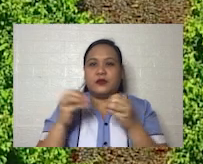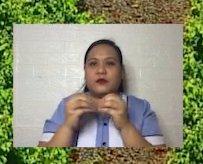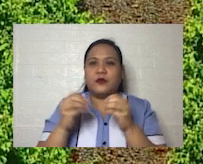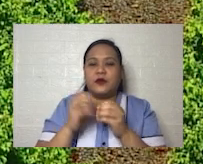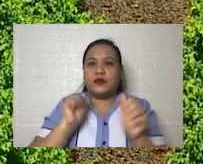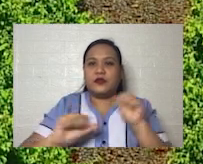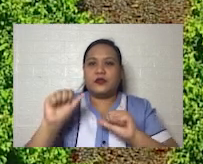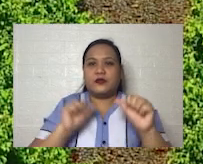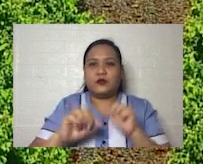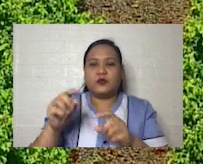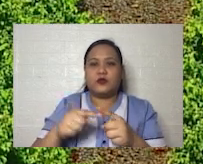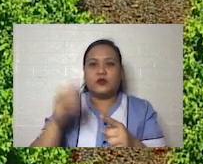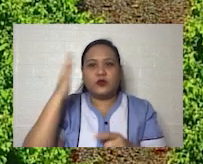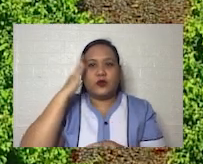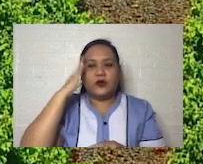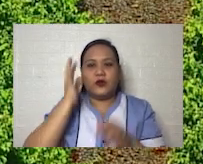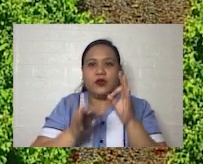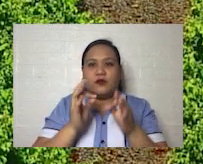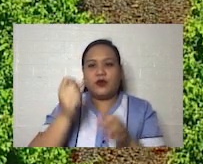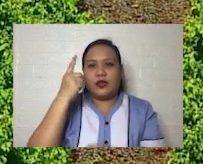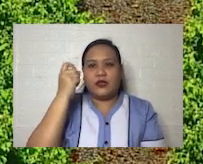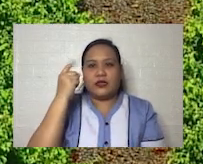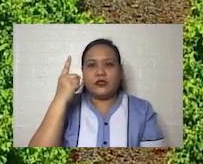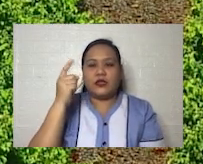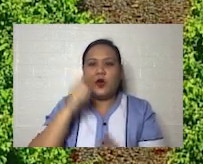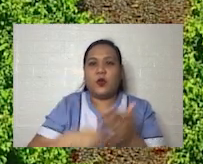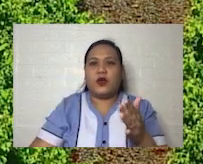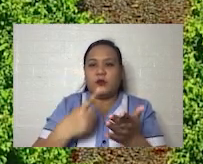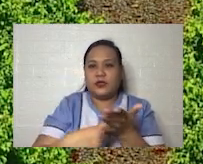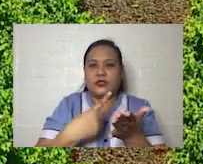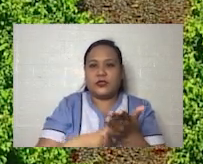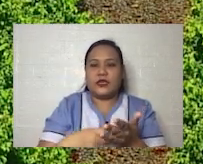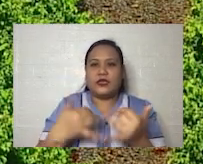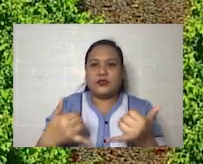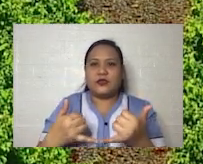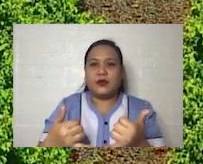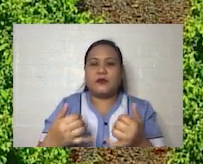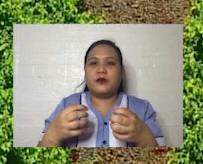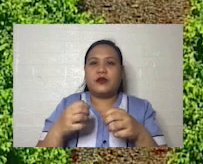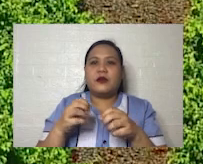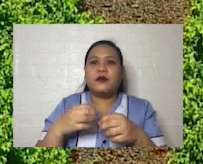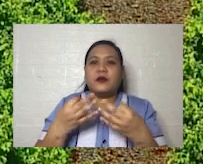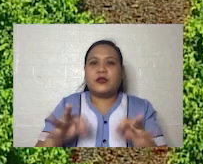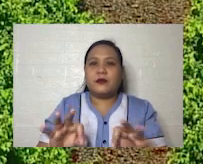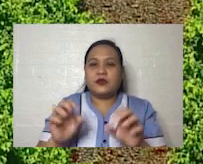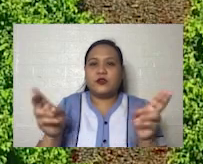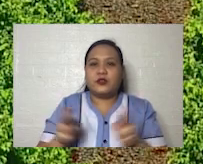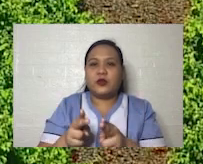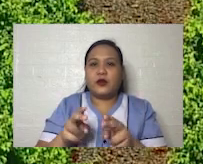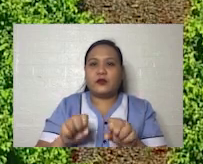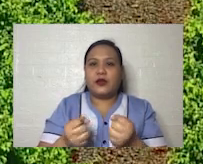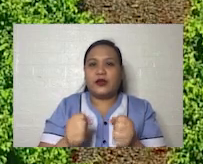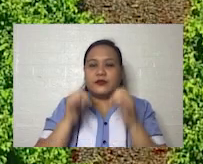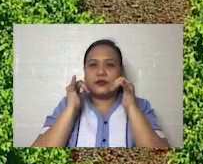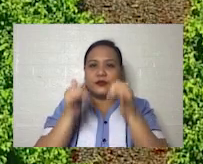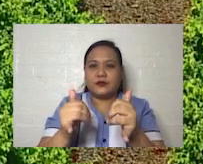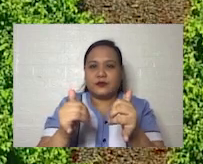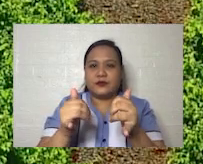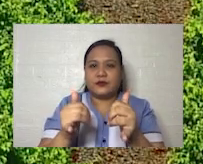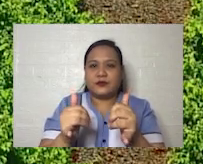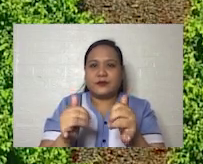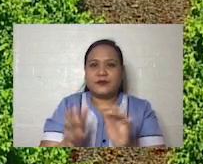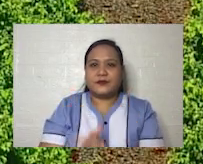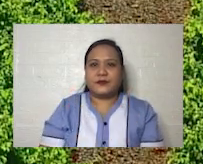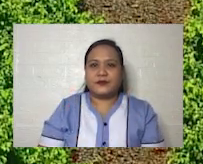We will be having more activities to know if you understood what we had discussed after this short break.